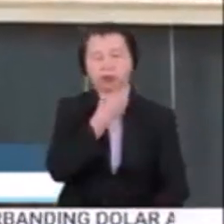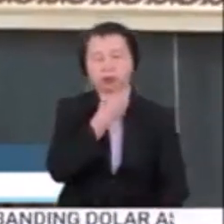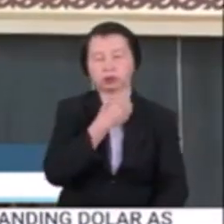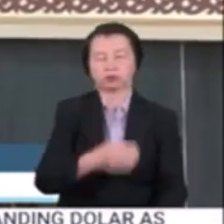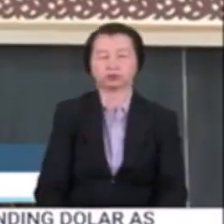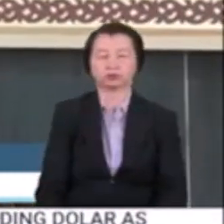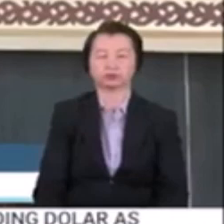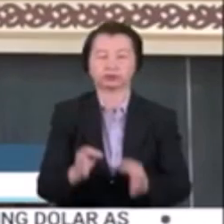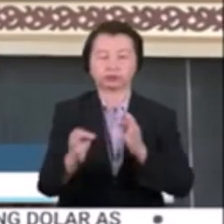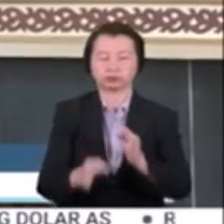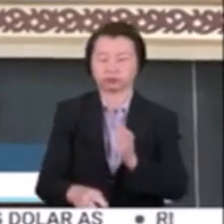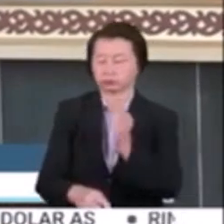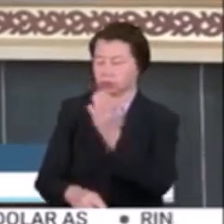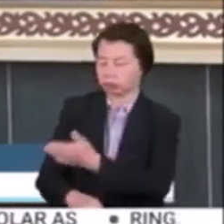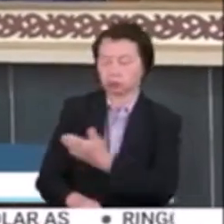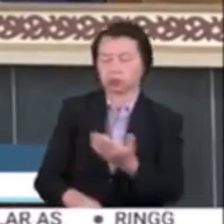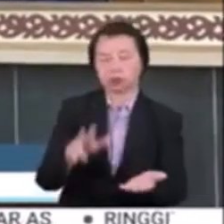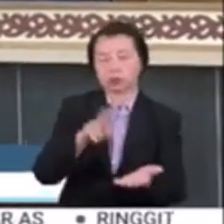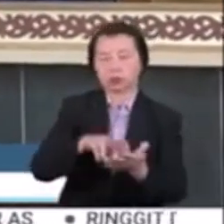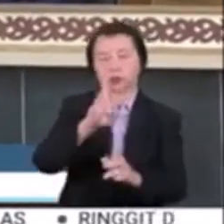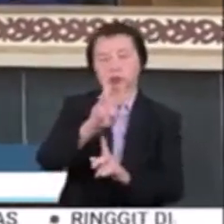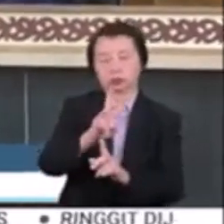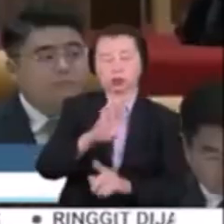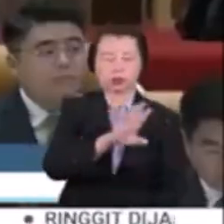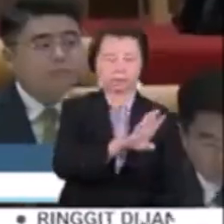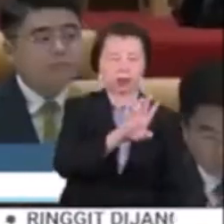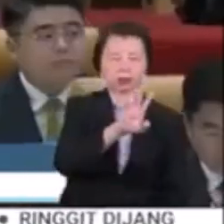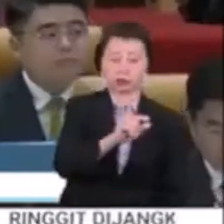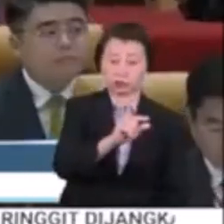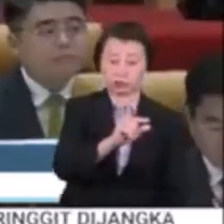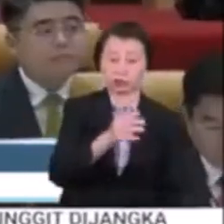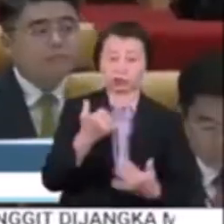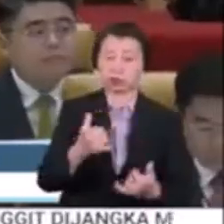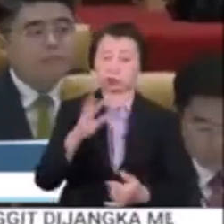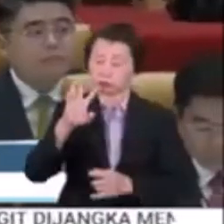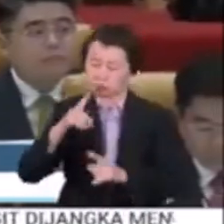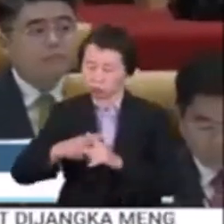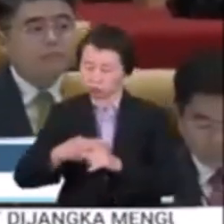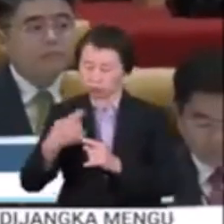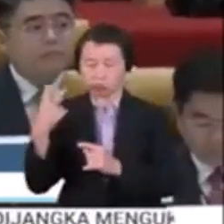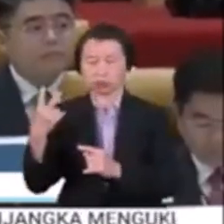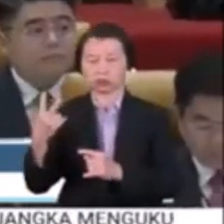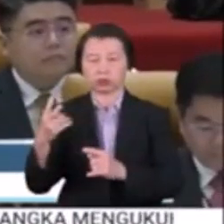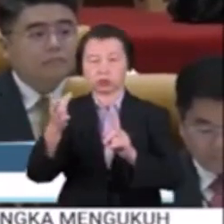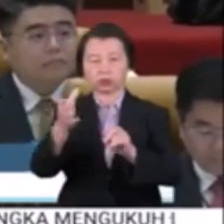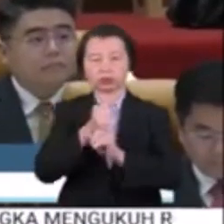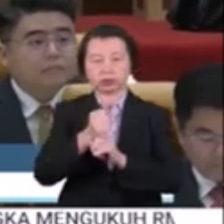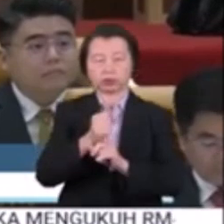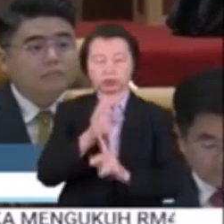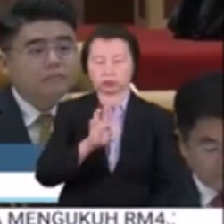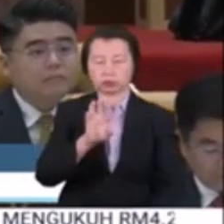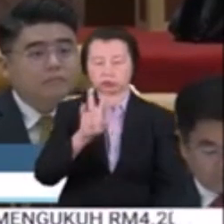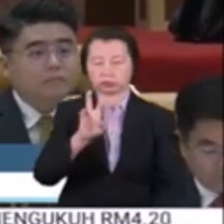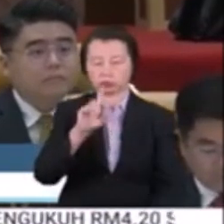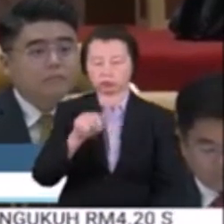Sementara itu, jelas beliau, status liputan 4G di Perak setakat suku kedua tahun ini mencapai